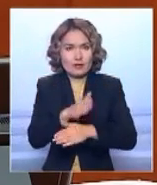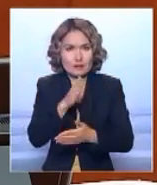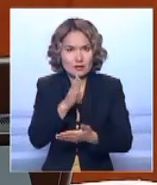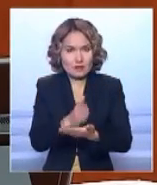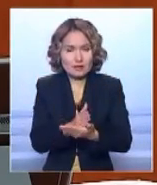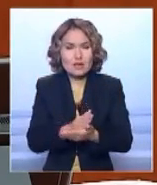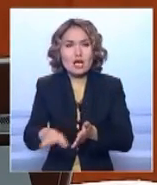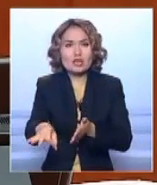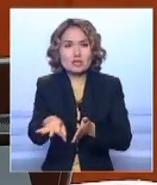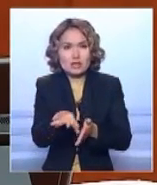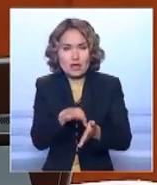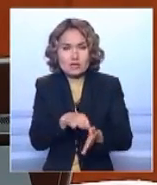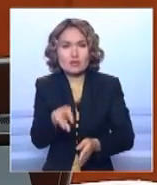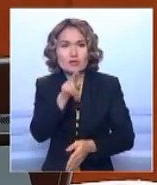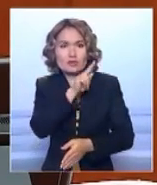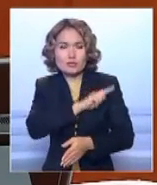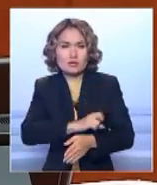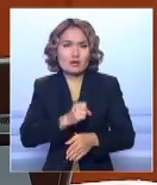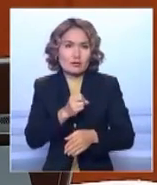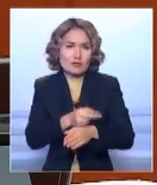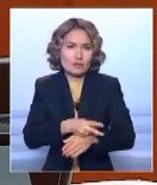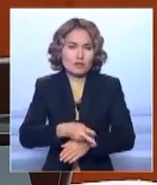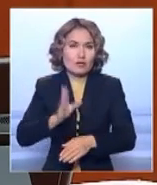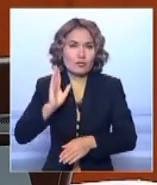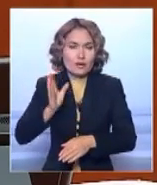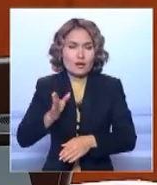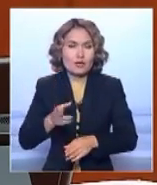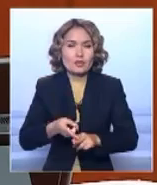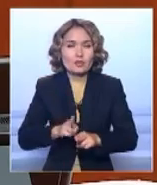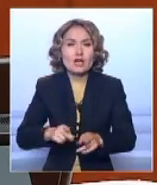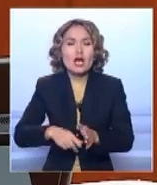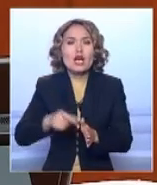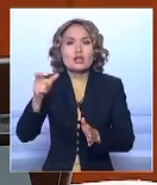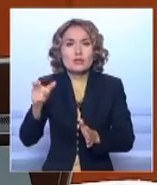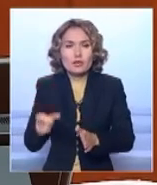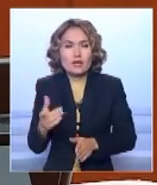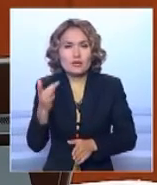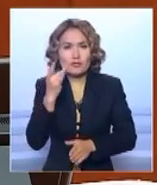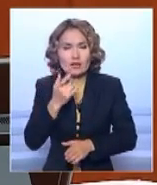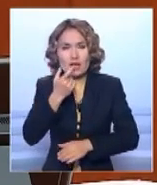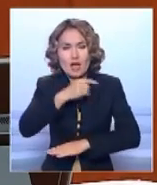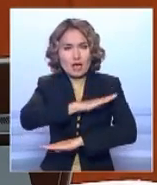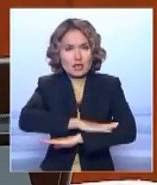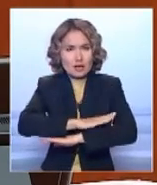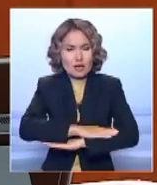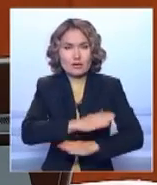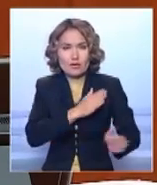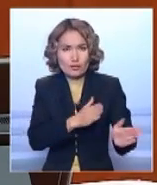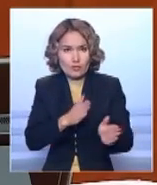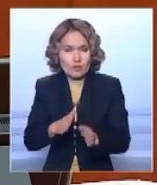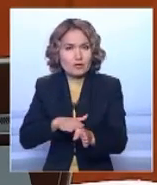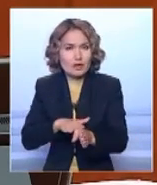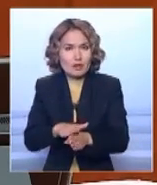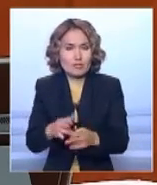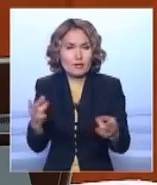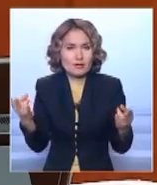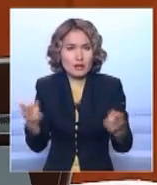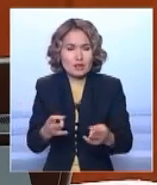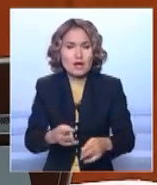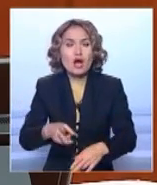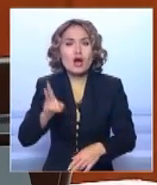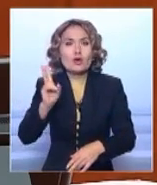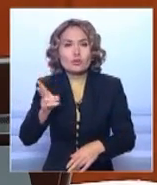сайлау комиссиясымен бірлесіп, депутаттық этиканы бұзуға жол бермей, оның ішінде керек уақытта жазалау